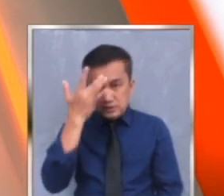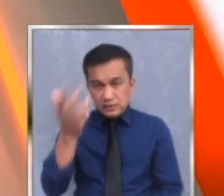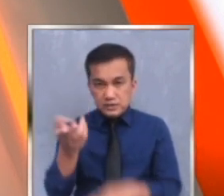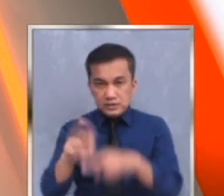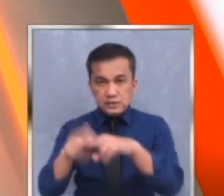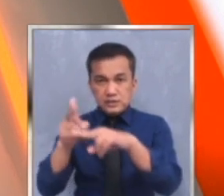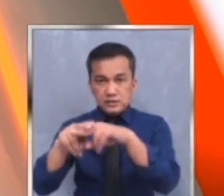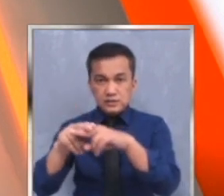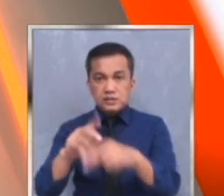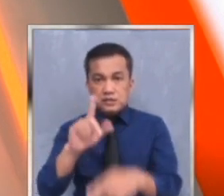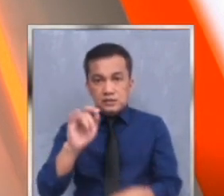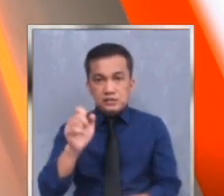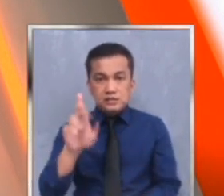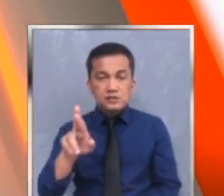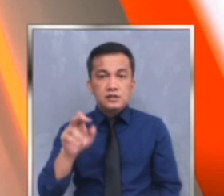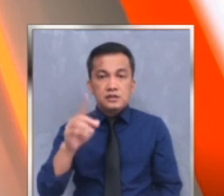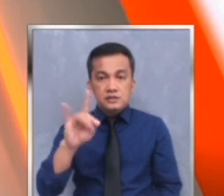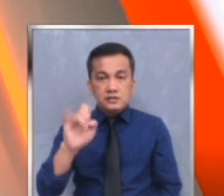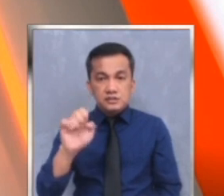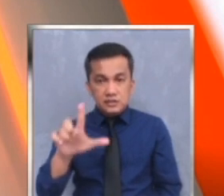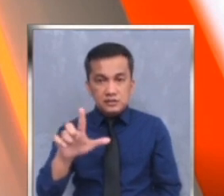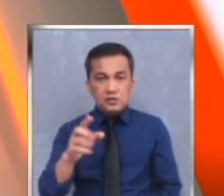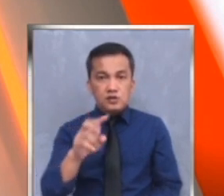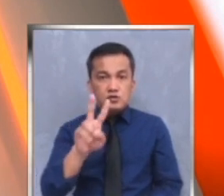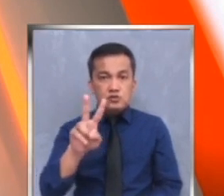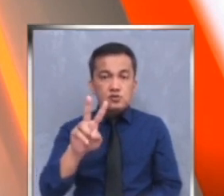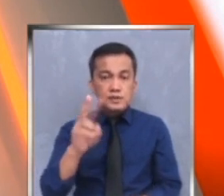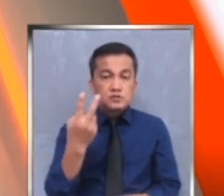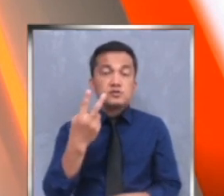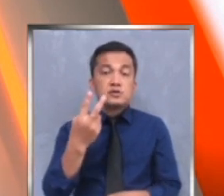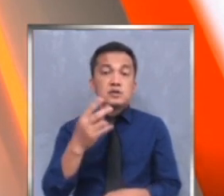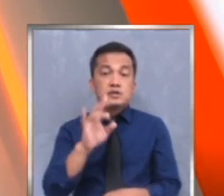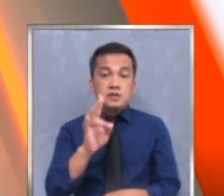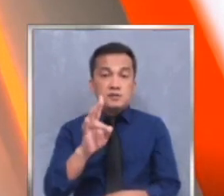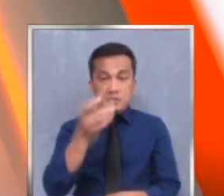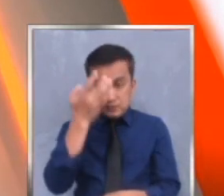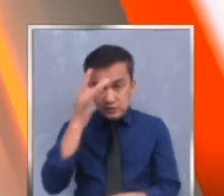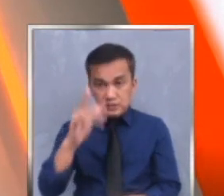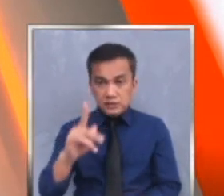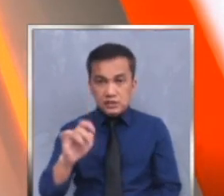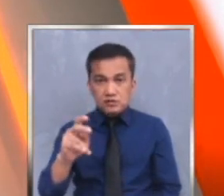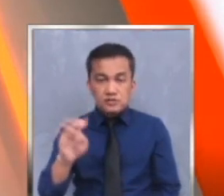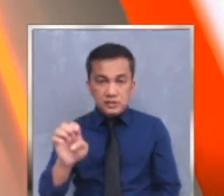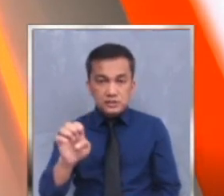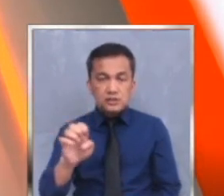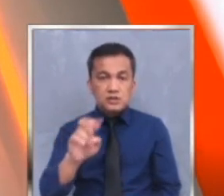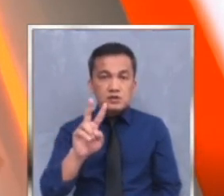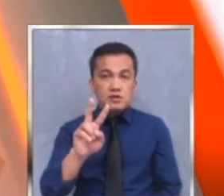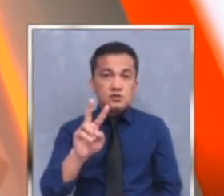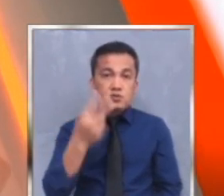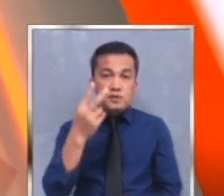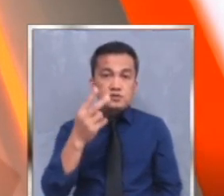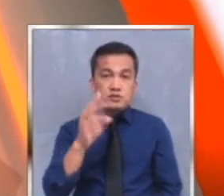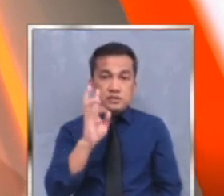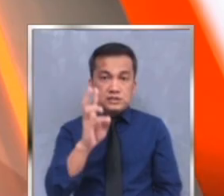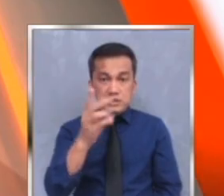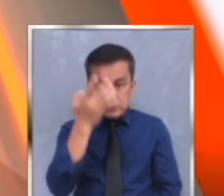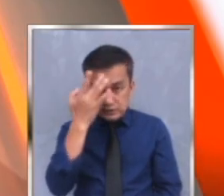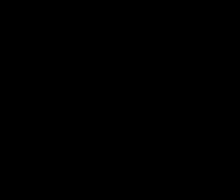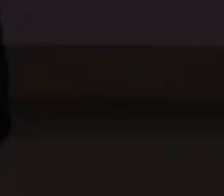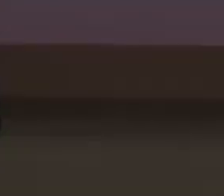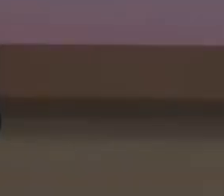diesel, 2 pesos and 74 centavos sa kerosene, habang 2 pesos and 60 centavos naman sa gasolina.